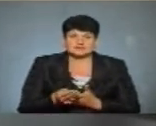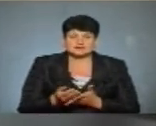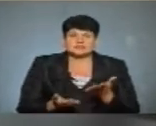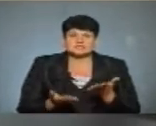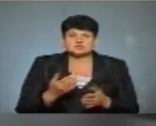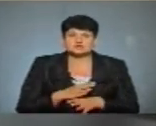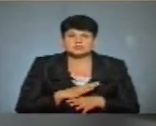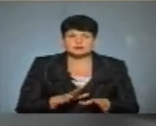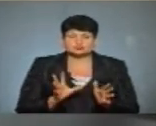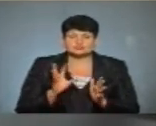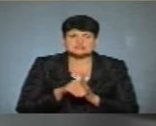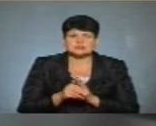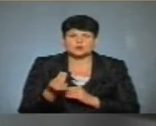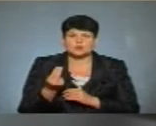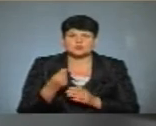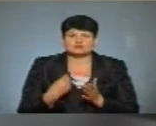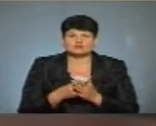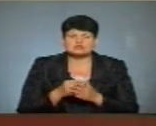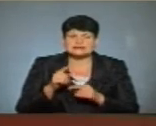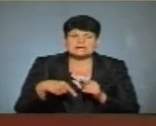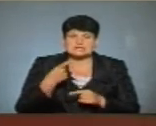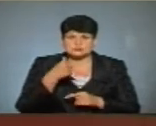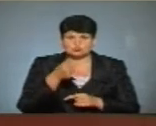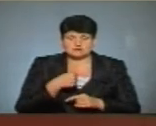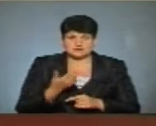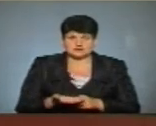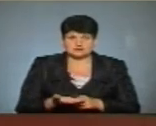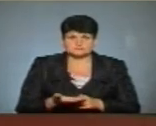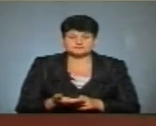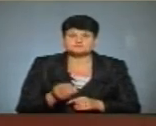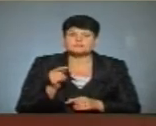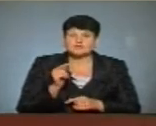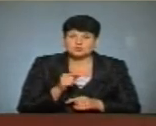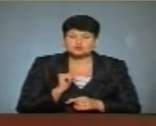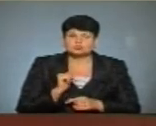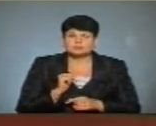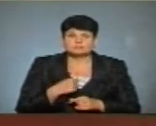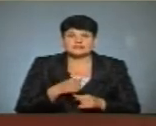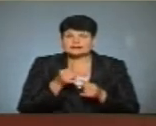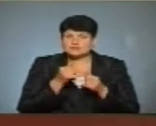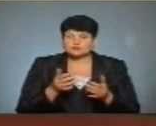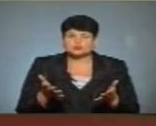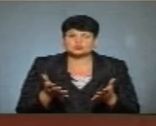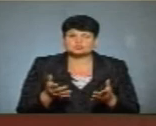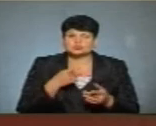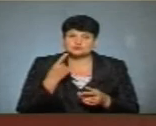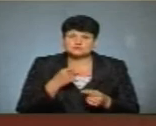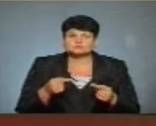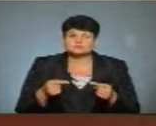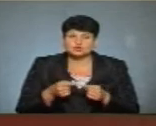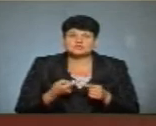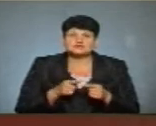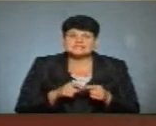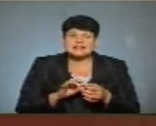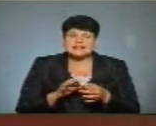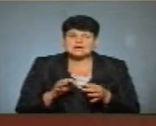якщо не будуть закладені кошти в бюджет на наступний рік. Тому ми не можемо стверджувати, що цей